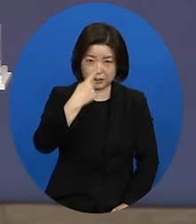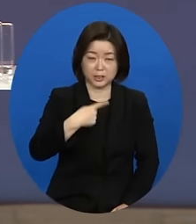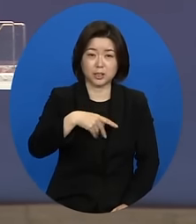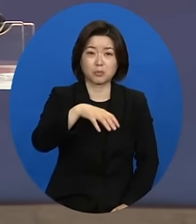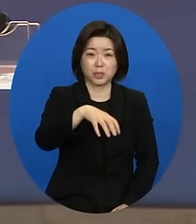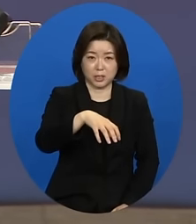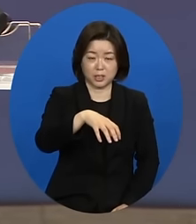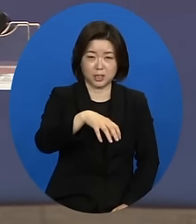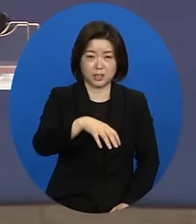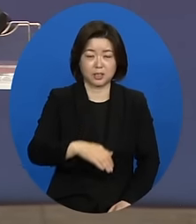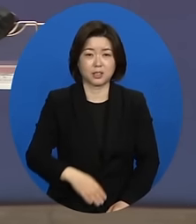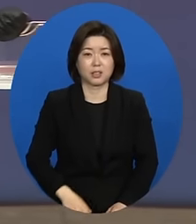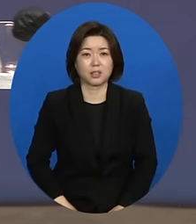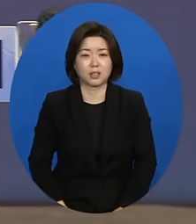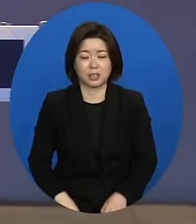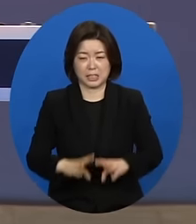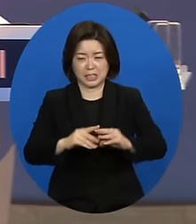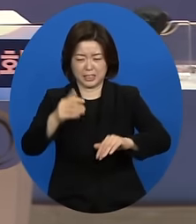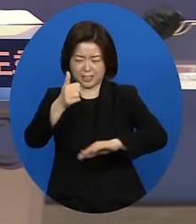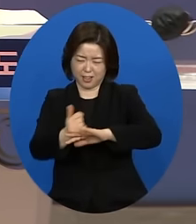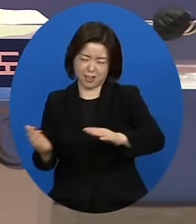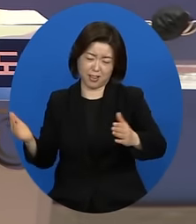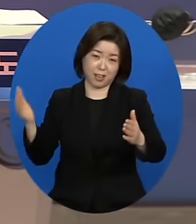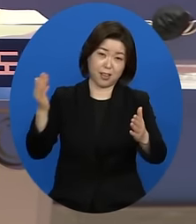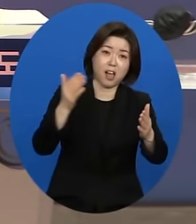사마리아와 땅끝까지